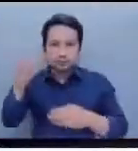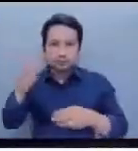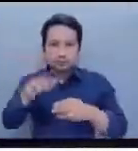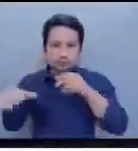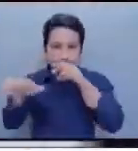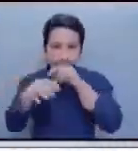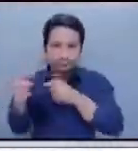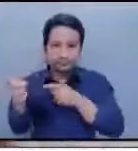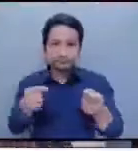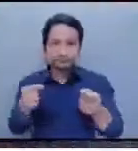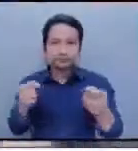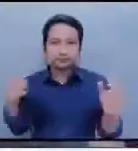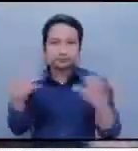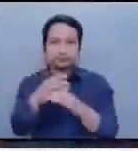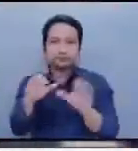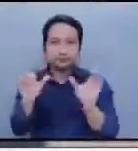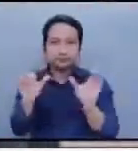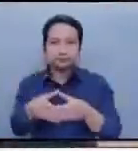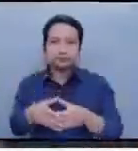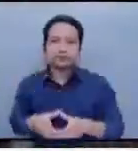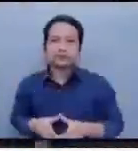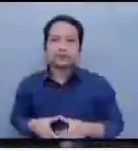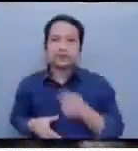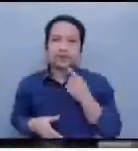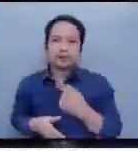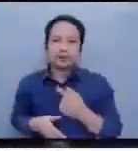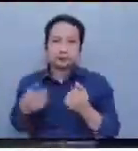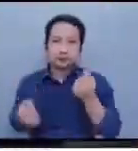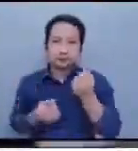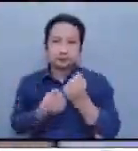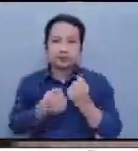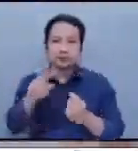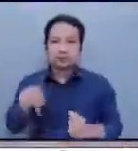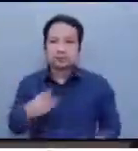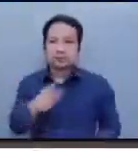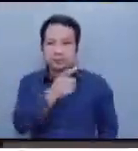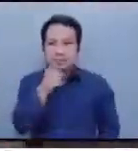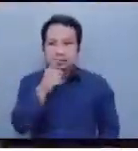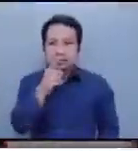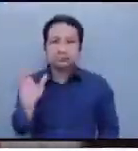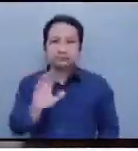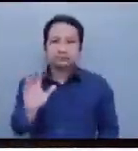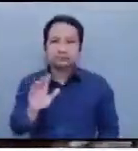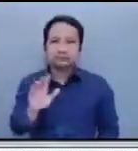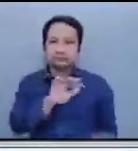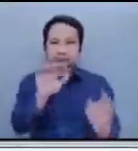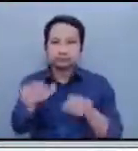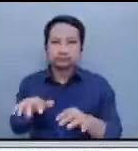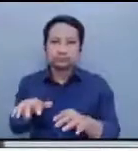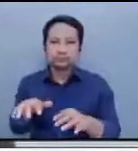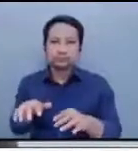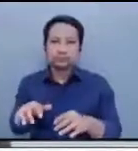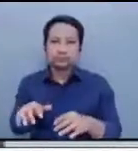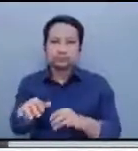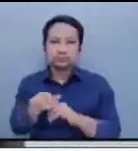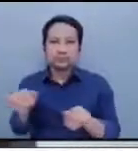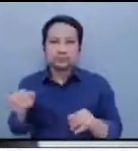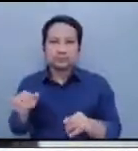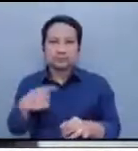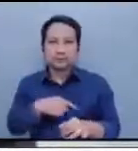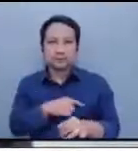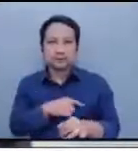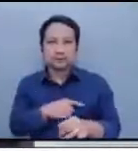ng magkabilang panig. Ayon sa mga supporters si VP Lenny, hindi sila nandito para makipag-away. Hindi naman magkakrasan.